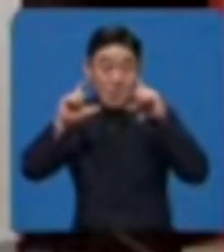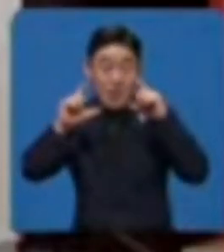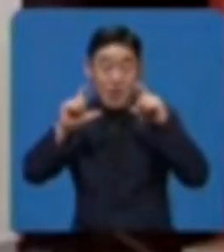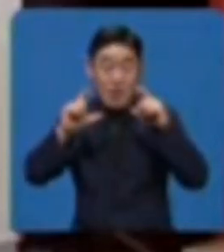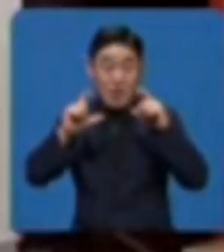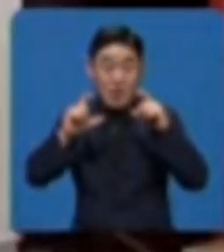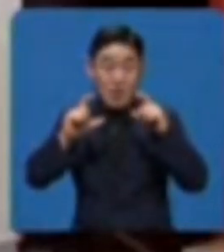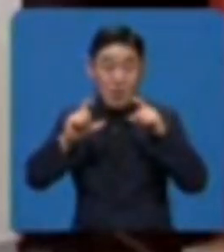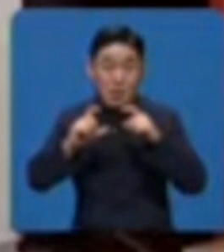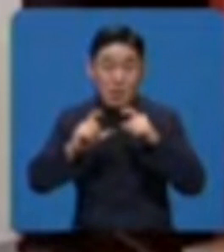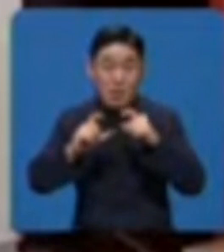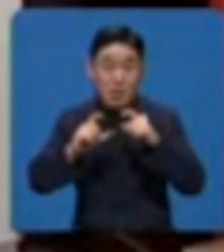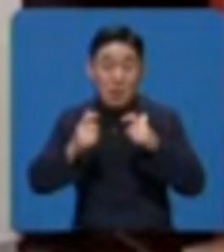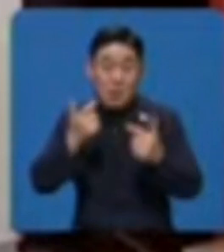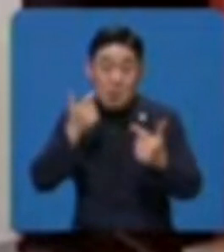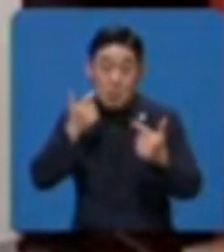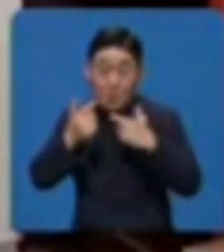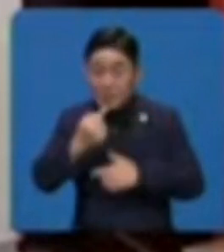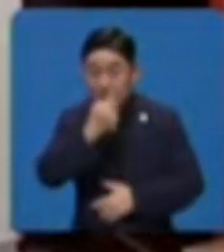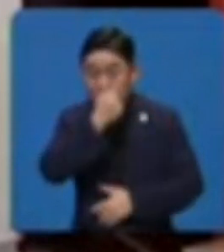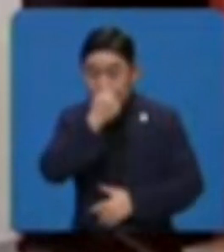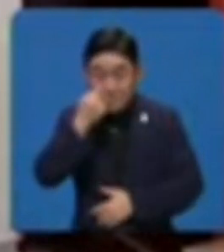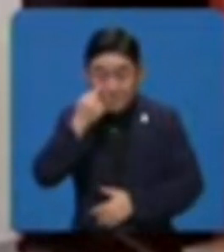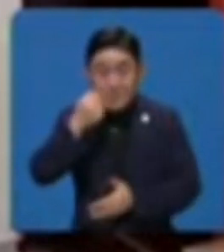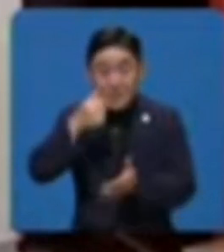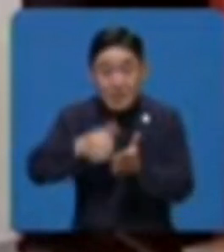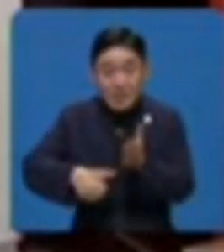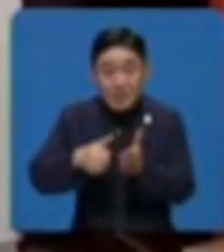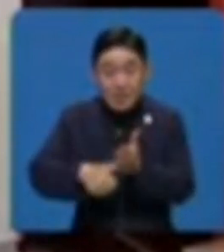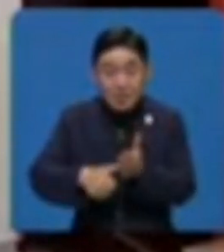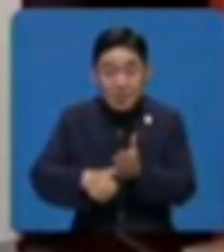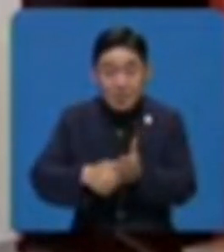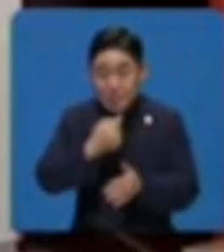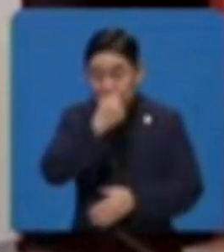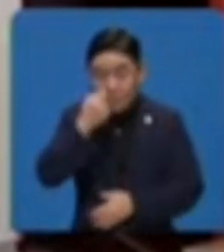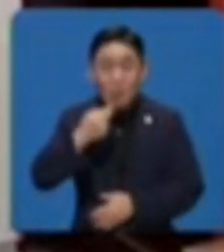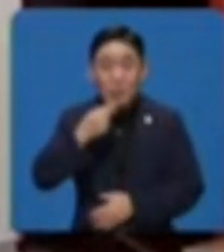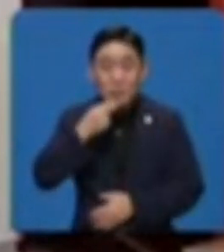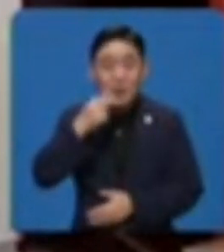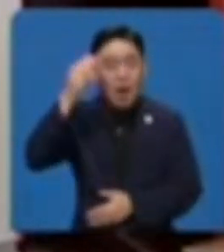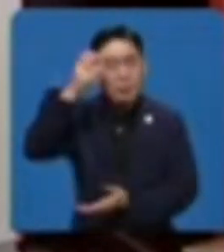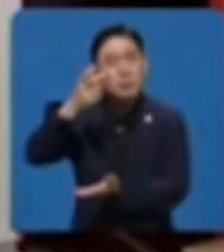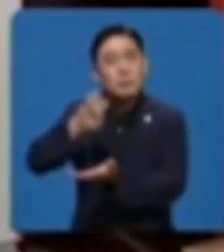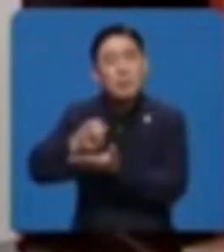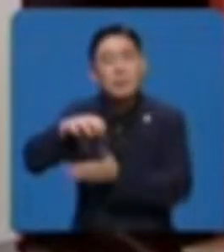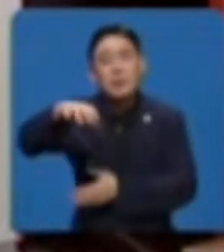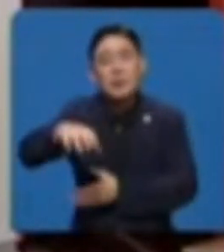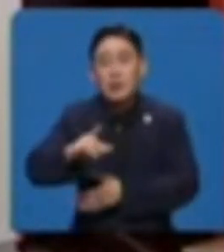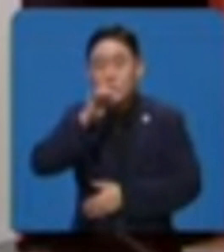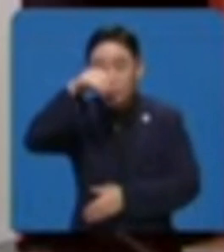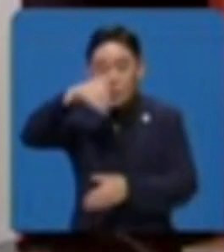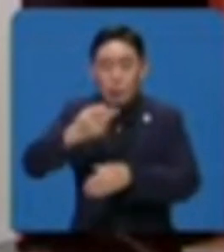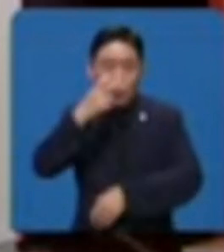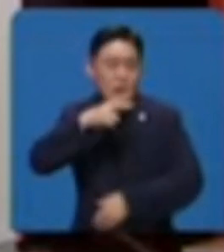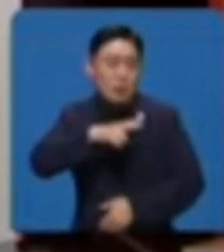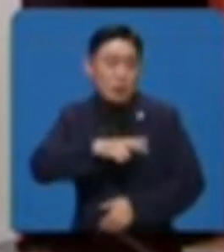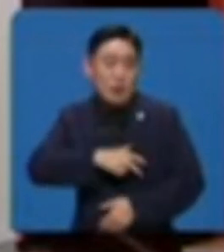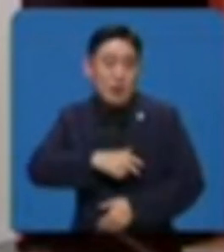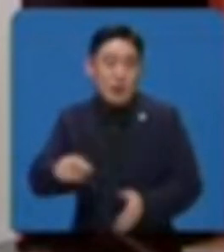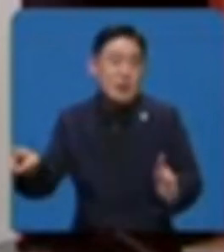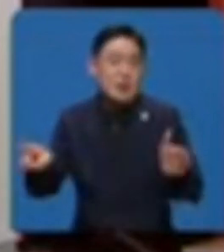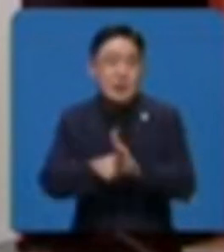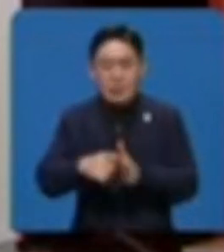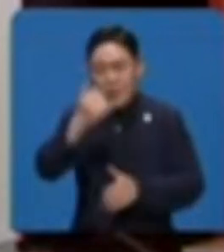제가 명확한 물증이나 또 인적 증거 없이 헌법기관인 중앙선관위의 신뢰와